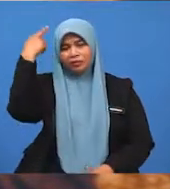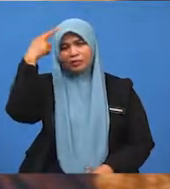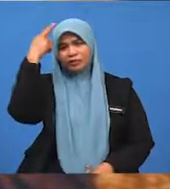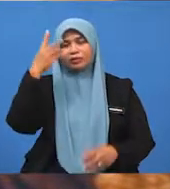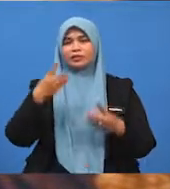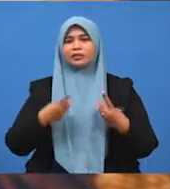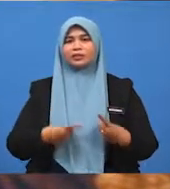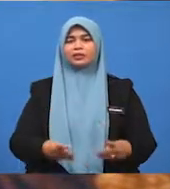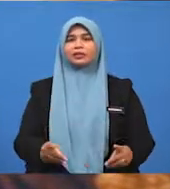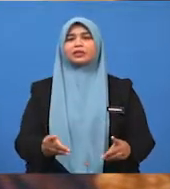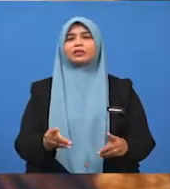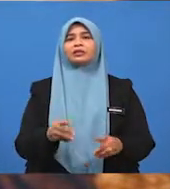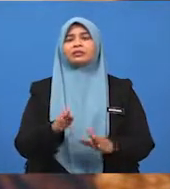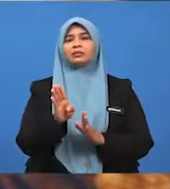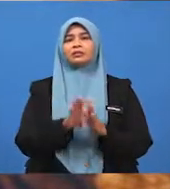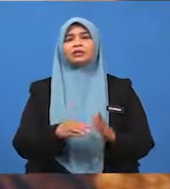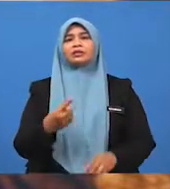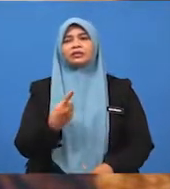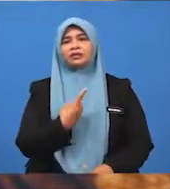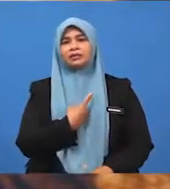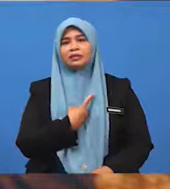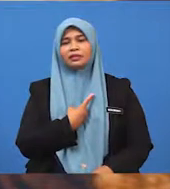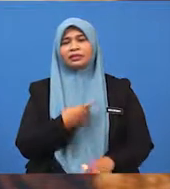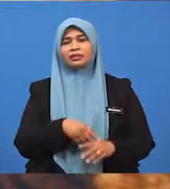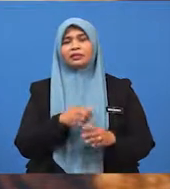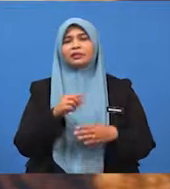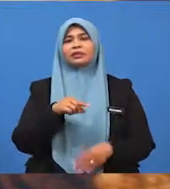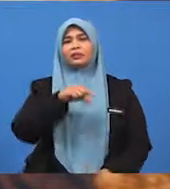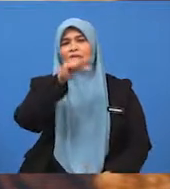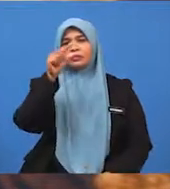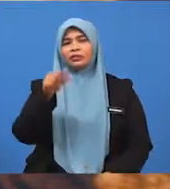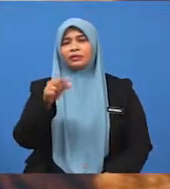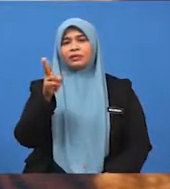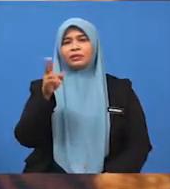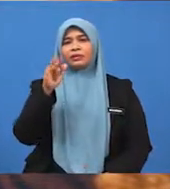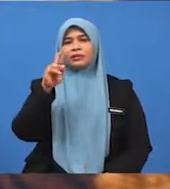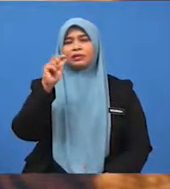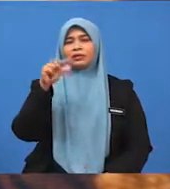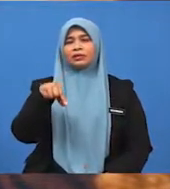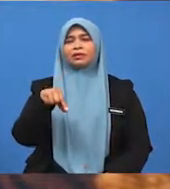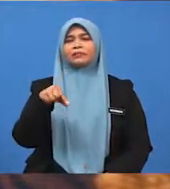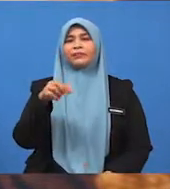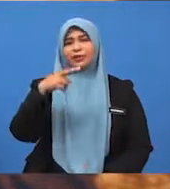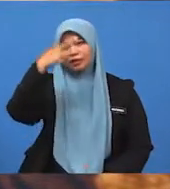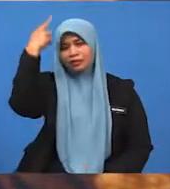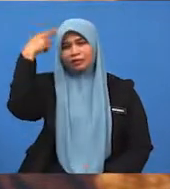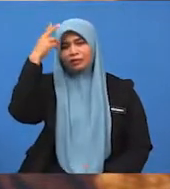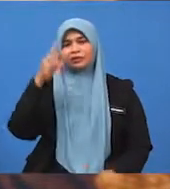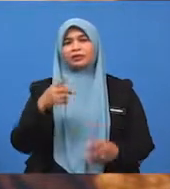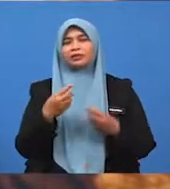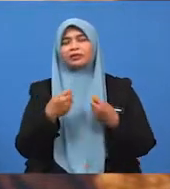sedang bertahanus atau menyendiri di Gua Hira, Rasulullah SAW telah